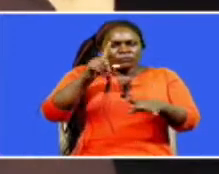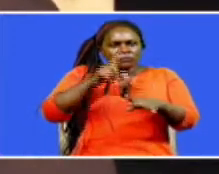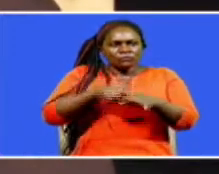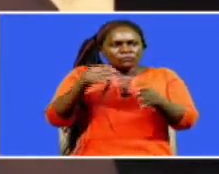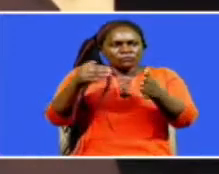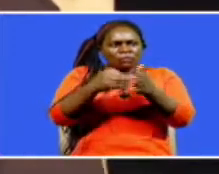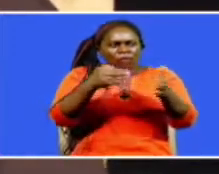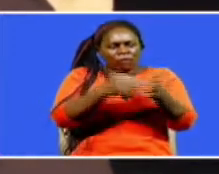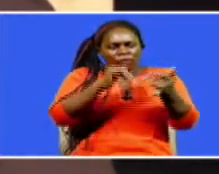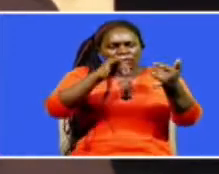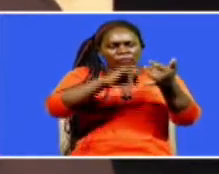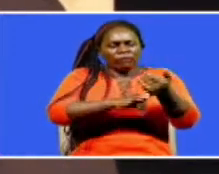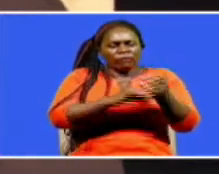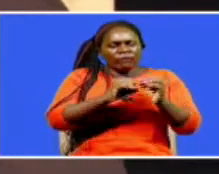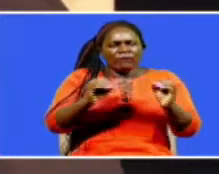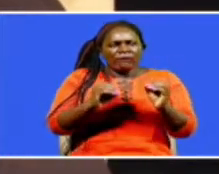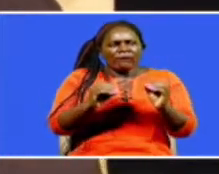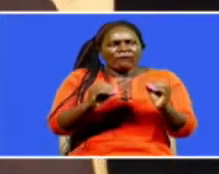wanakatazwa haki yao nyumbani.